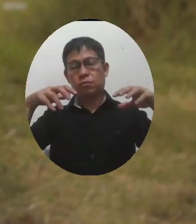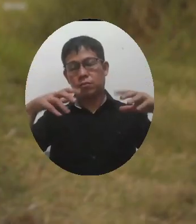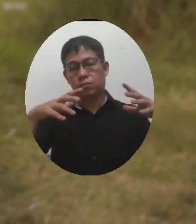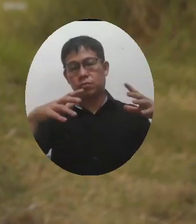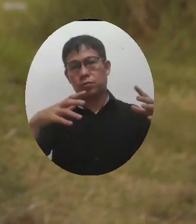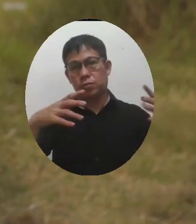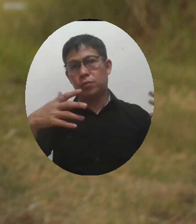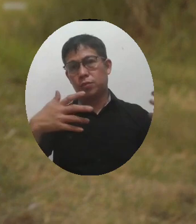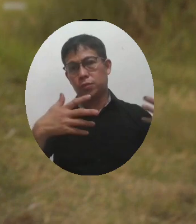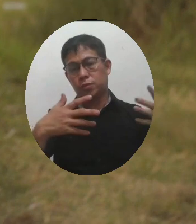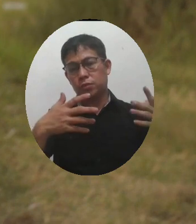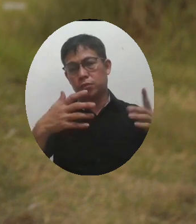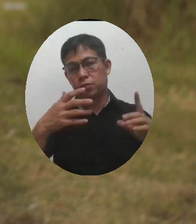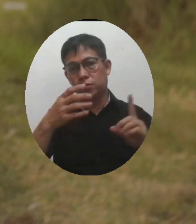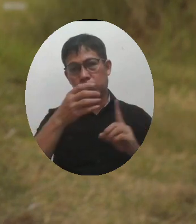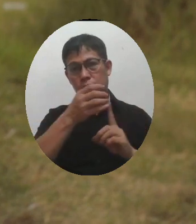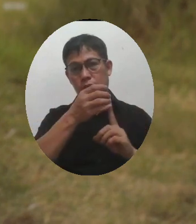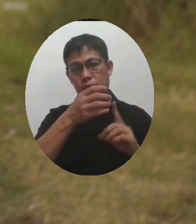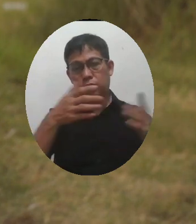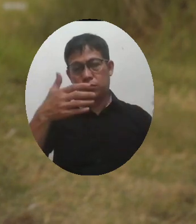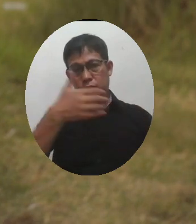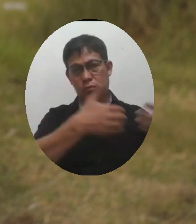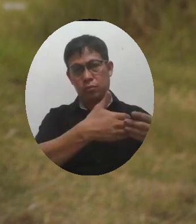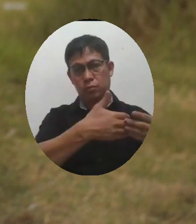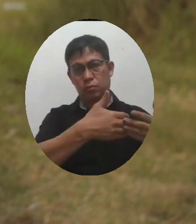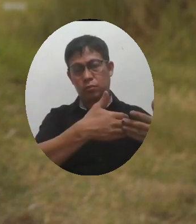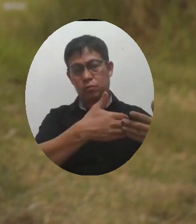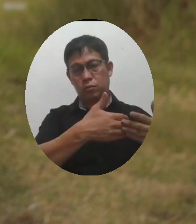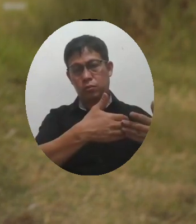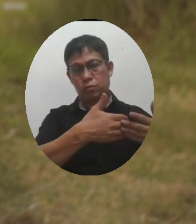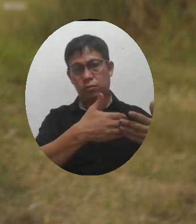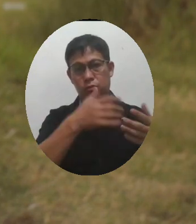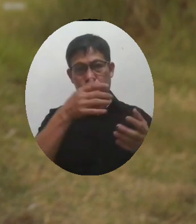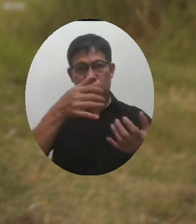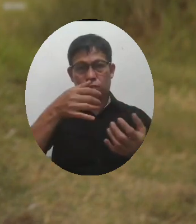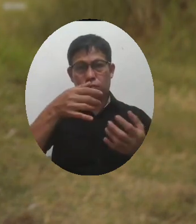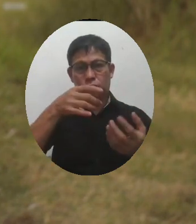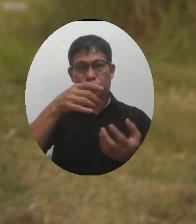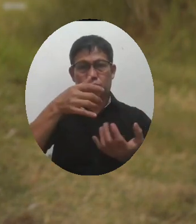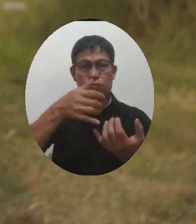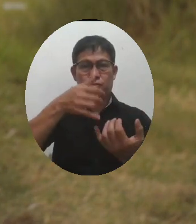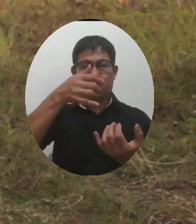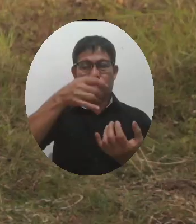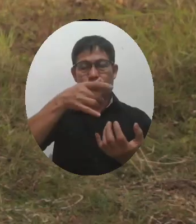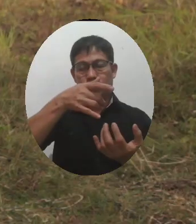nakahawa kaming ganyan, magdamag. Kasi yung pag hindi namin hinawakan, babagsak yung bahay namin.